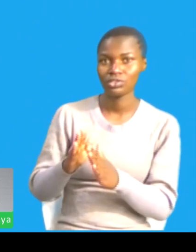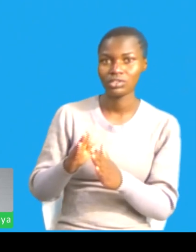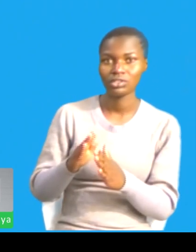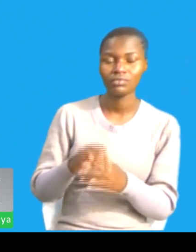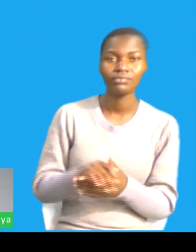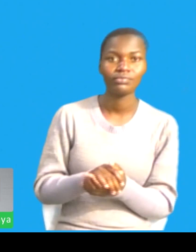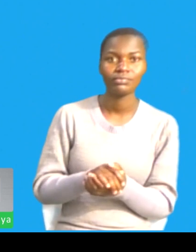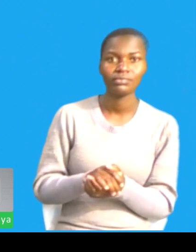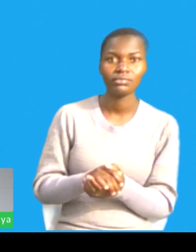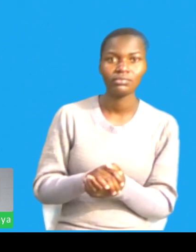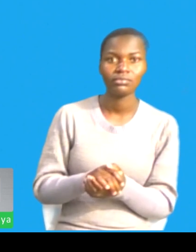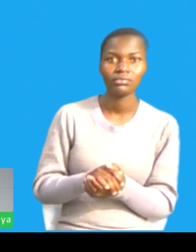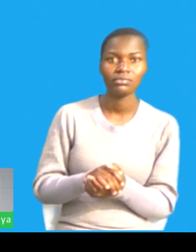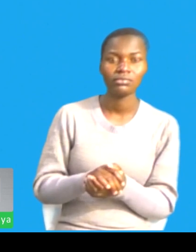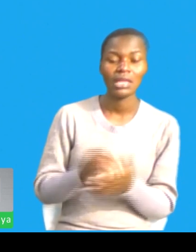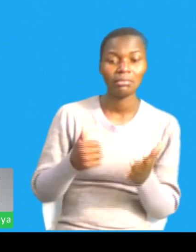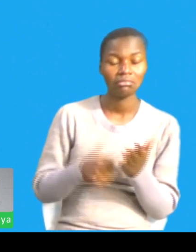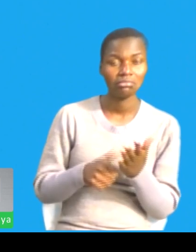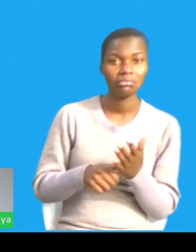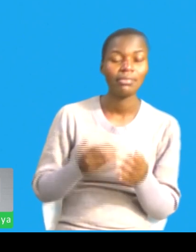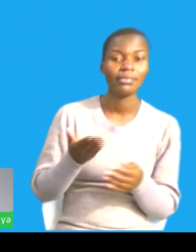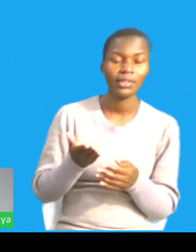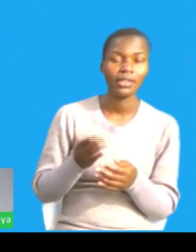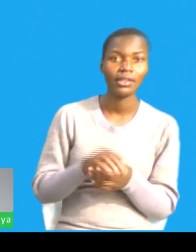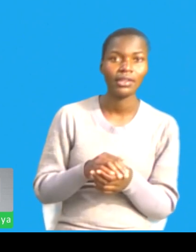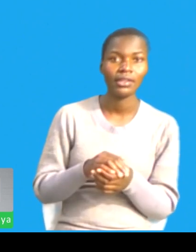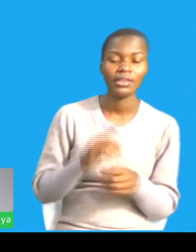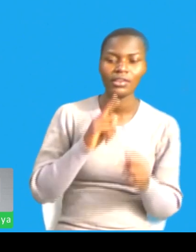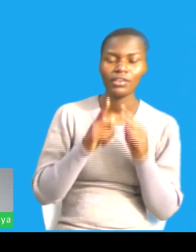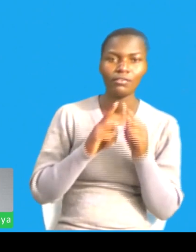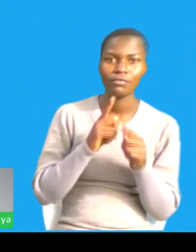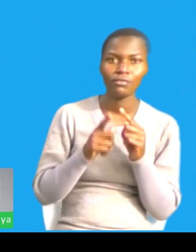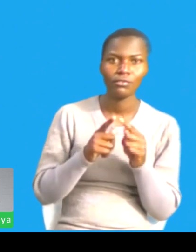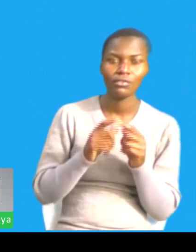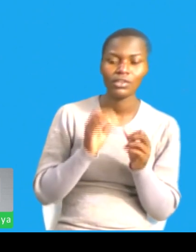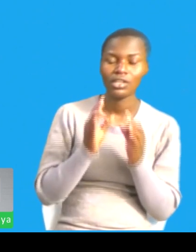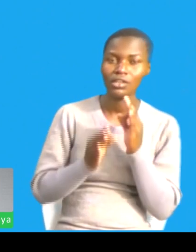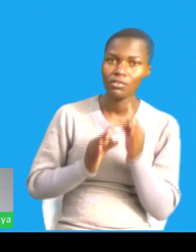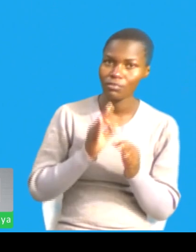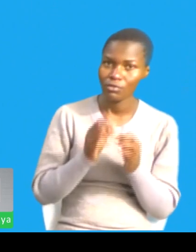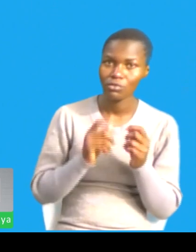kunakuwa na tashwishi Jonah, because ukianza kusema ati shareholders, and we know the